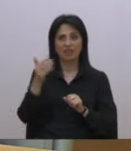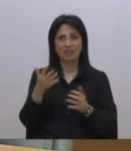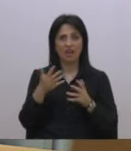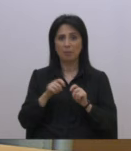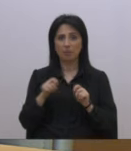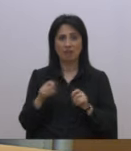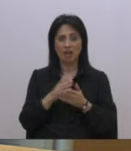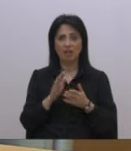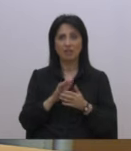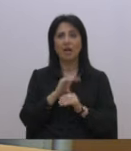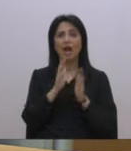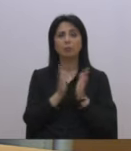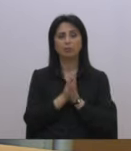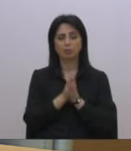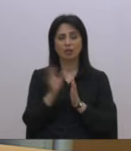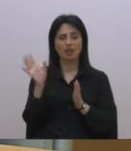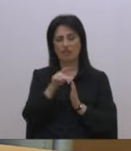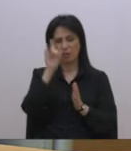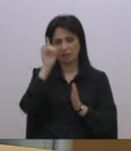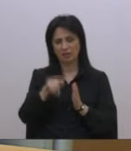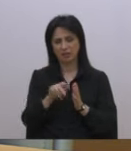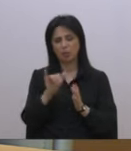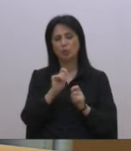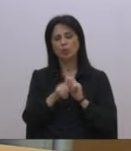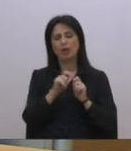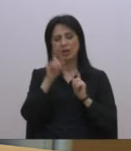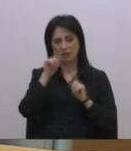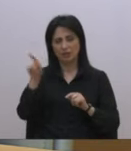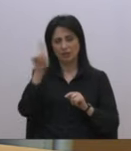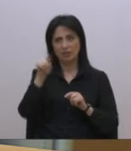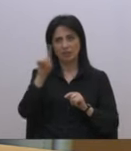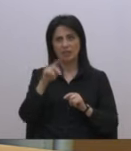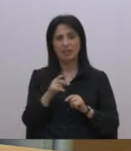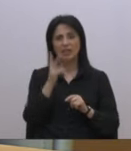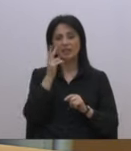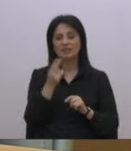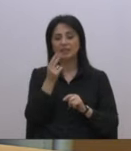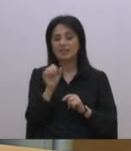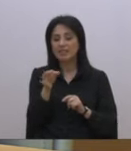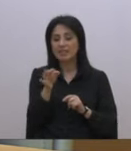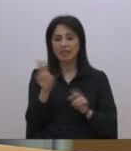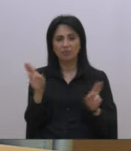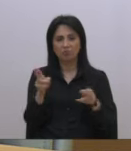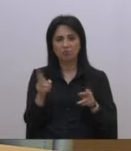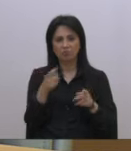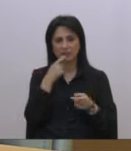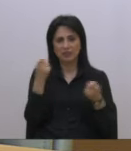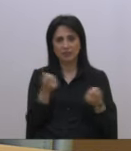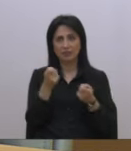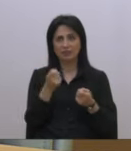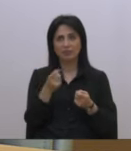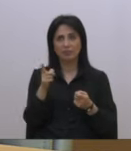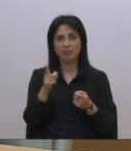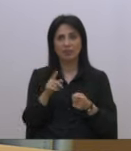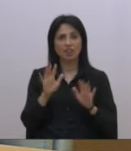გამჭვირვალე არ არის. აბსოლუტურად ყველაფერი იციან, ყველა ცენტი იმათთვის დათვლილია და არც